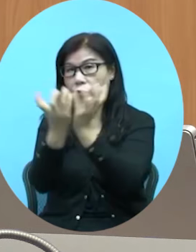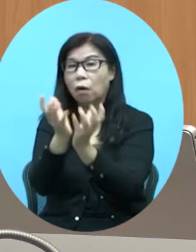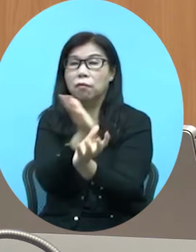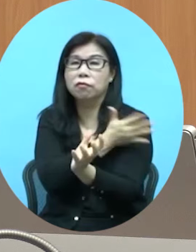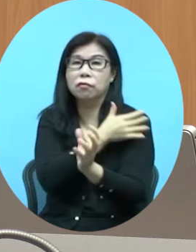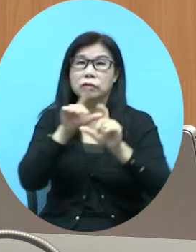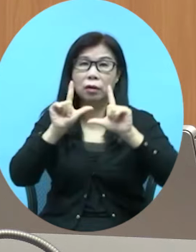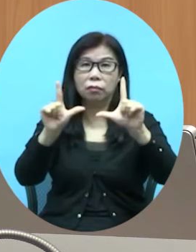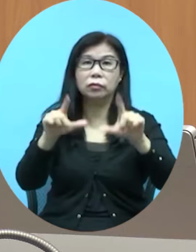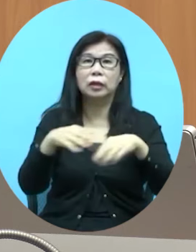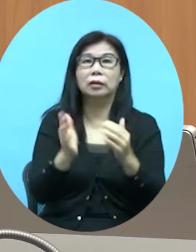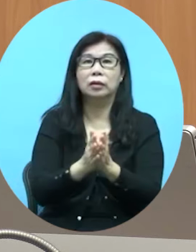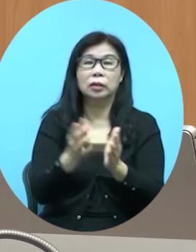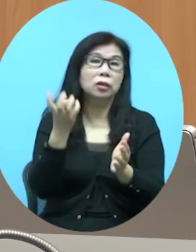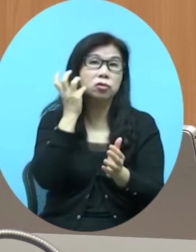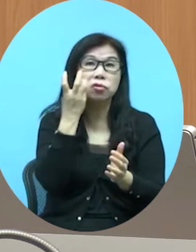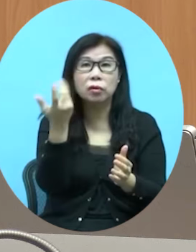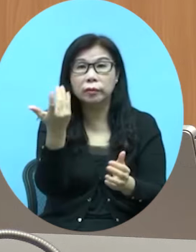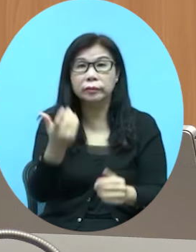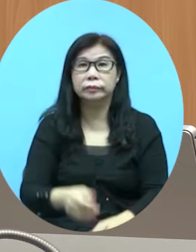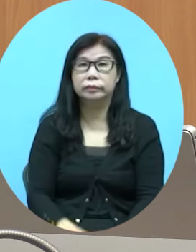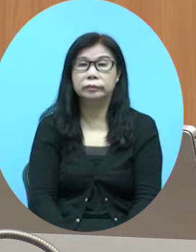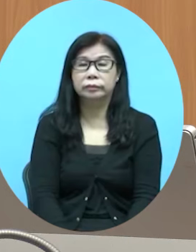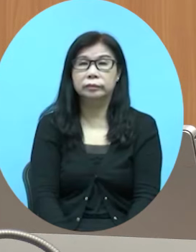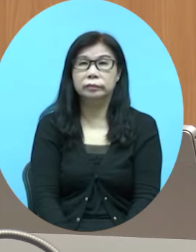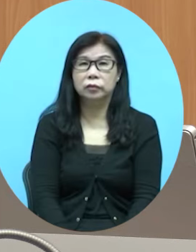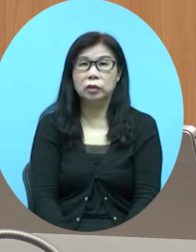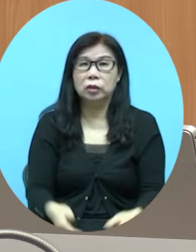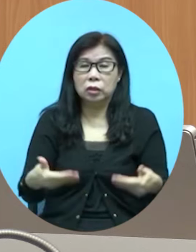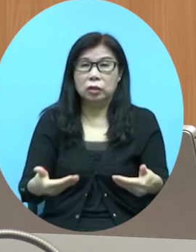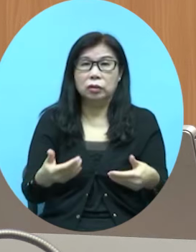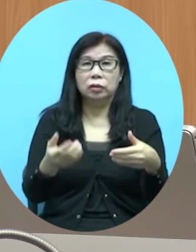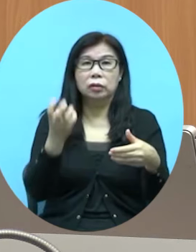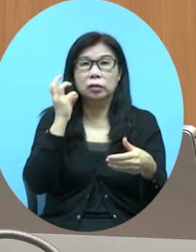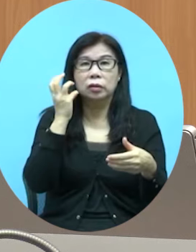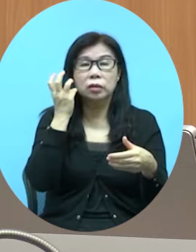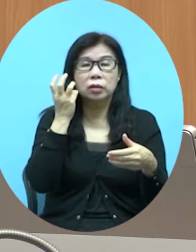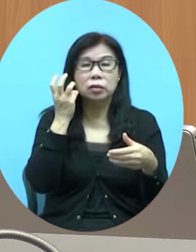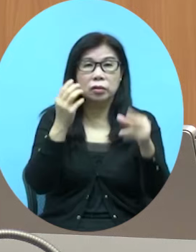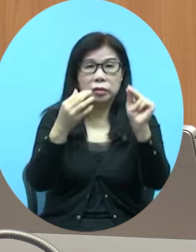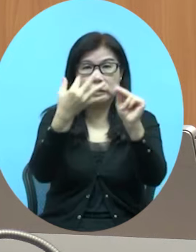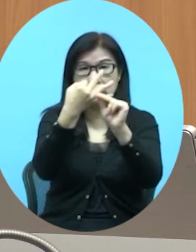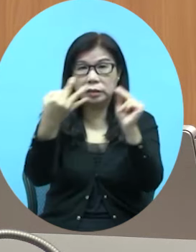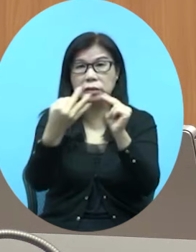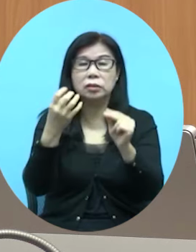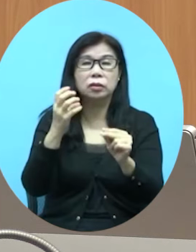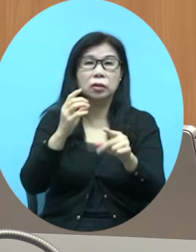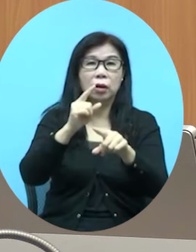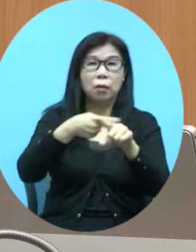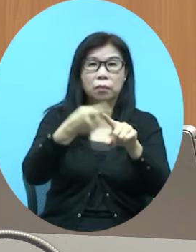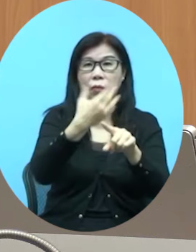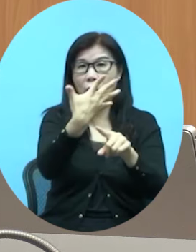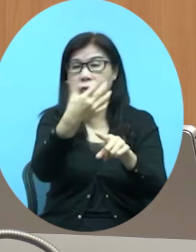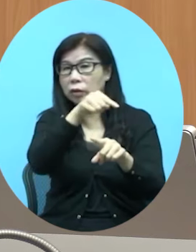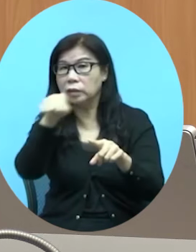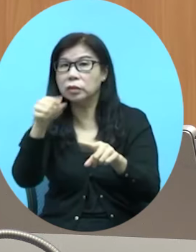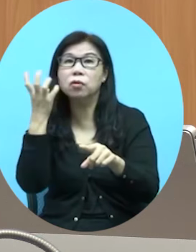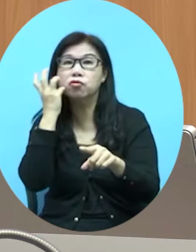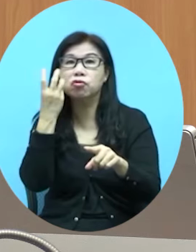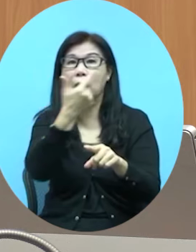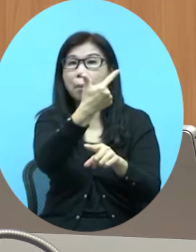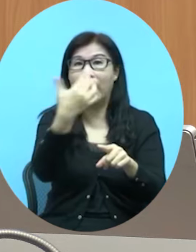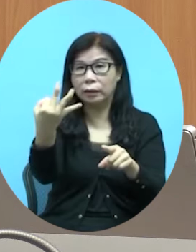年龄分布就是这次的73个个案就是5个月去到83岁那